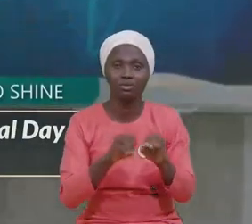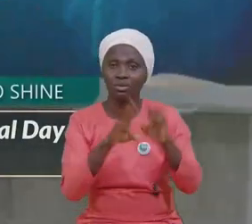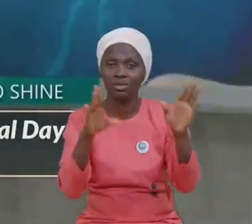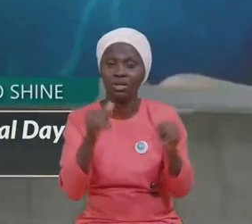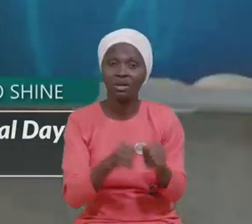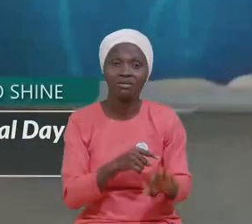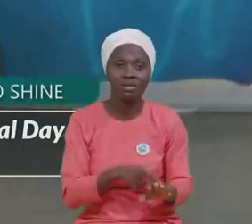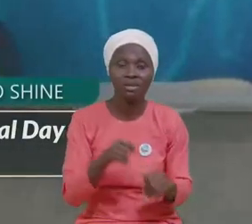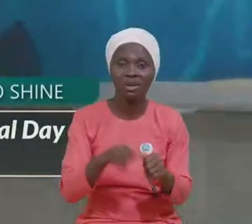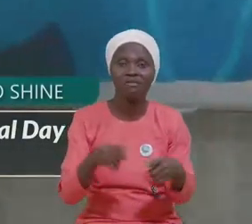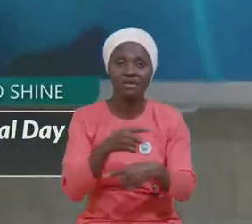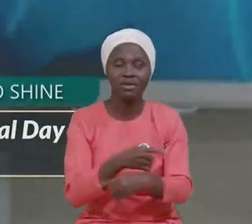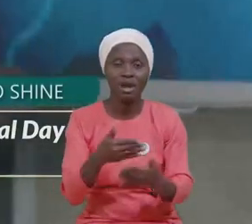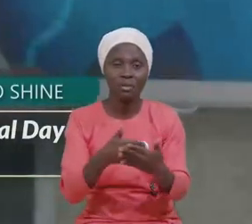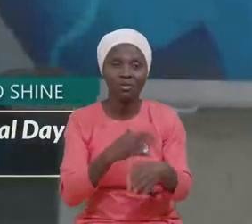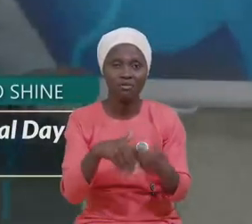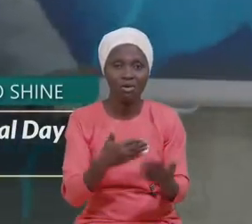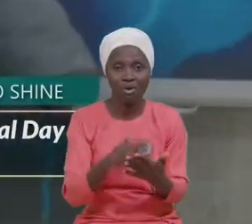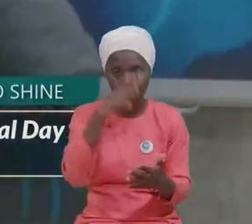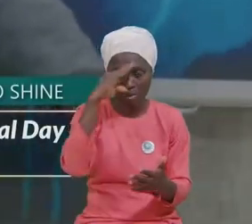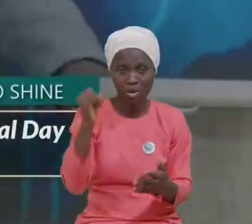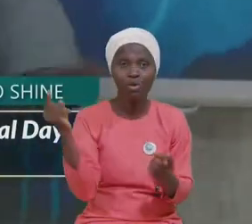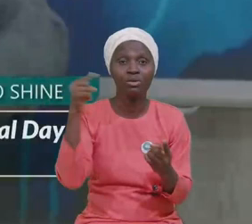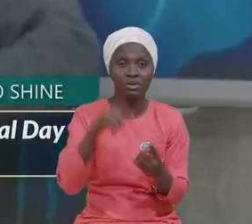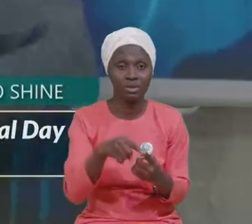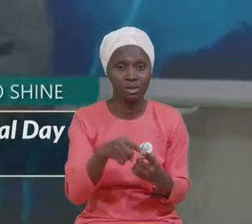chaque jour, devant tous les hommes,